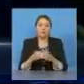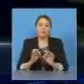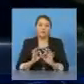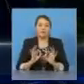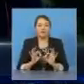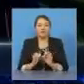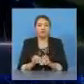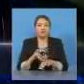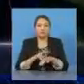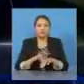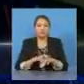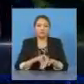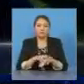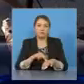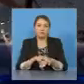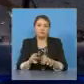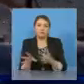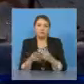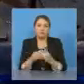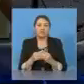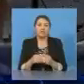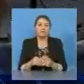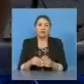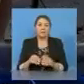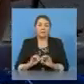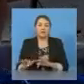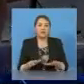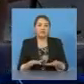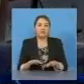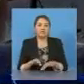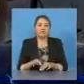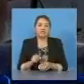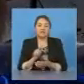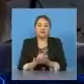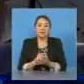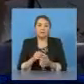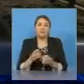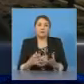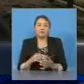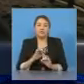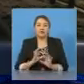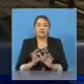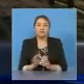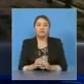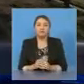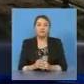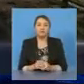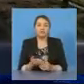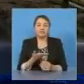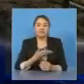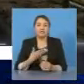с участковыми инспекторами. Отметим, что цель данного мероприятия – не наказывать, а предупреждать. С нашей стороны